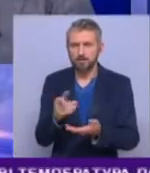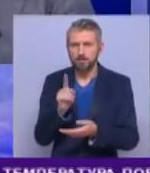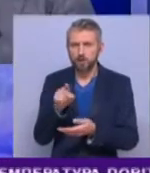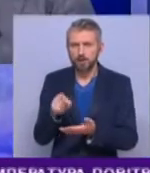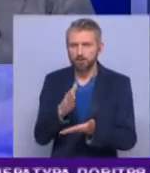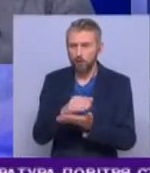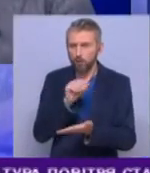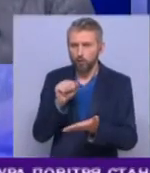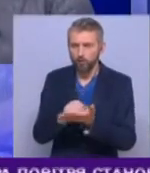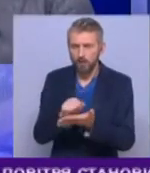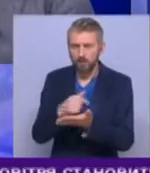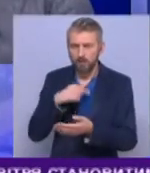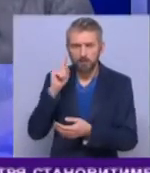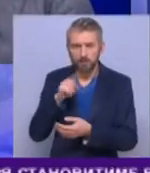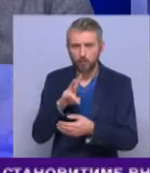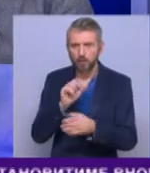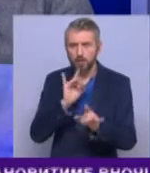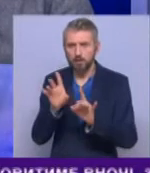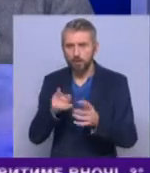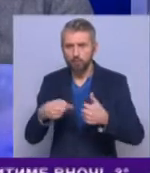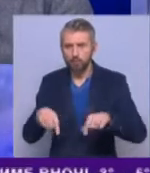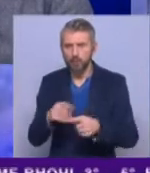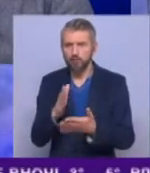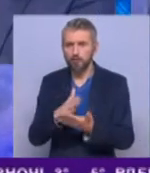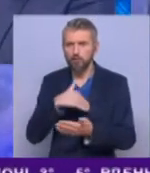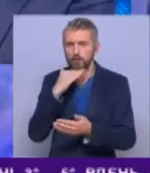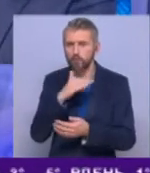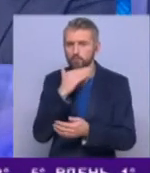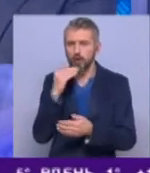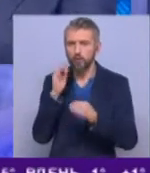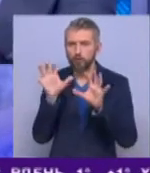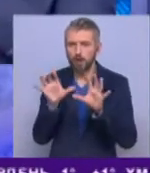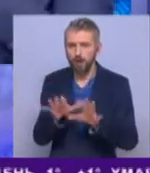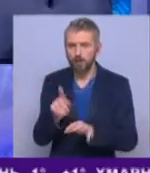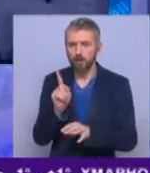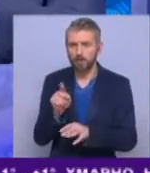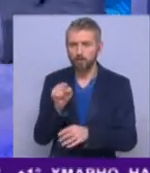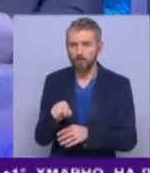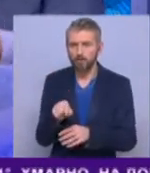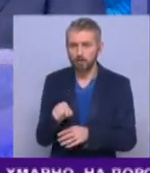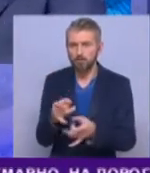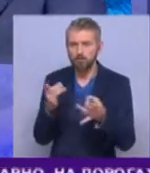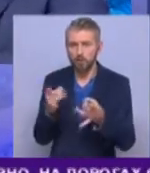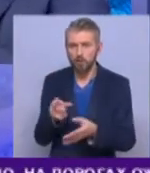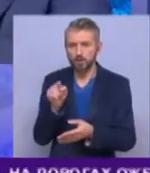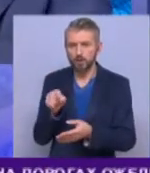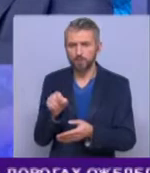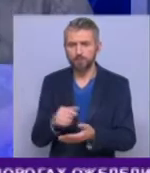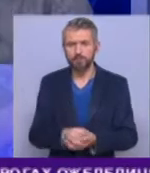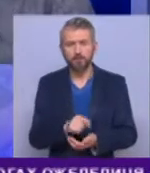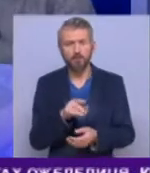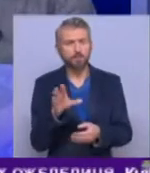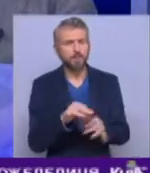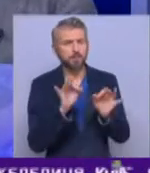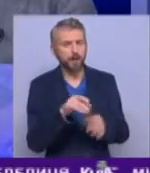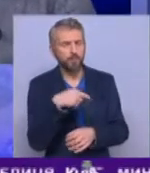мають документи, я просто знаю, ну, на рекламному ринку є достатньо багато легальних, але вони стоять просто там. Ви все правильно